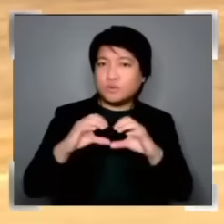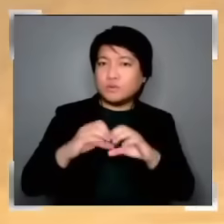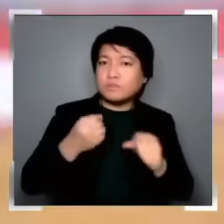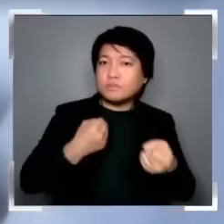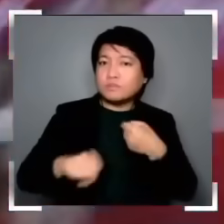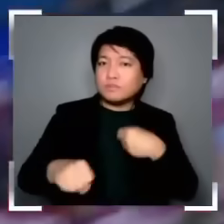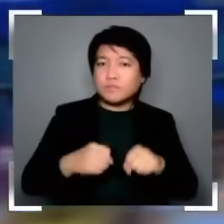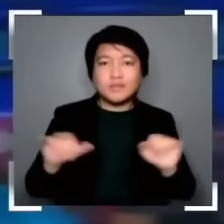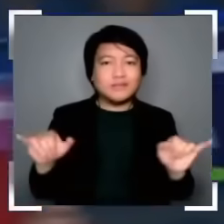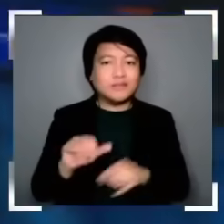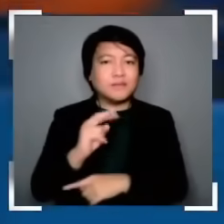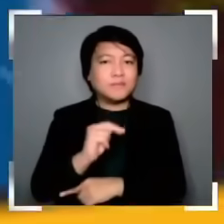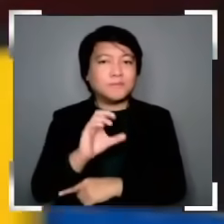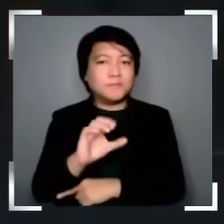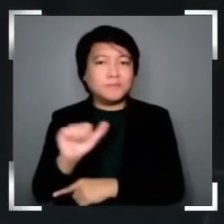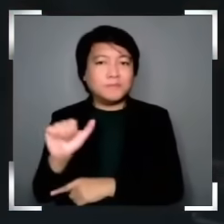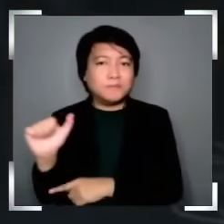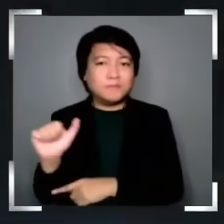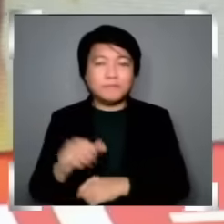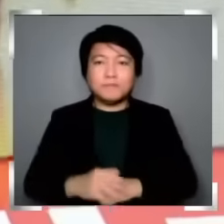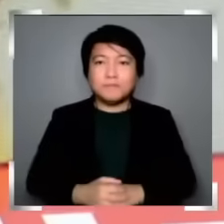NCAA.